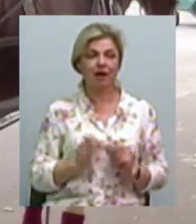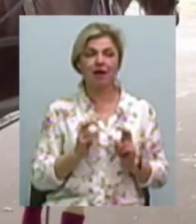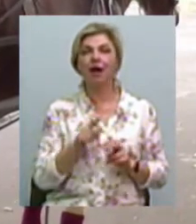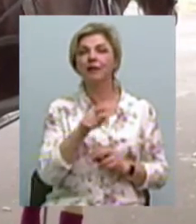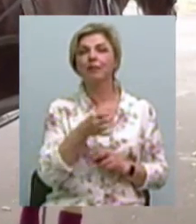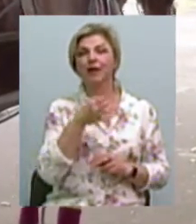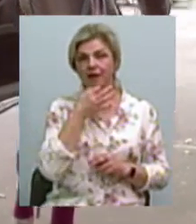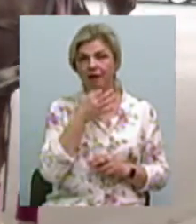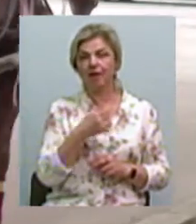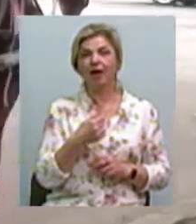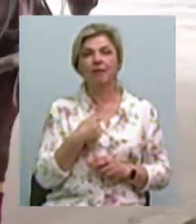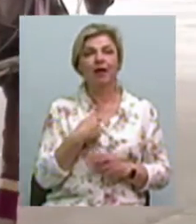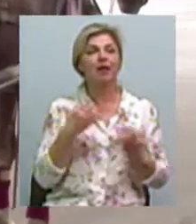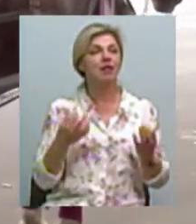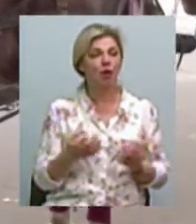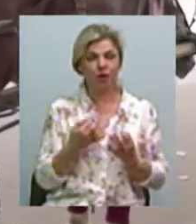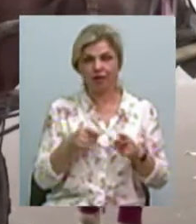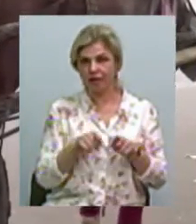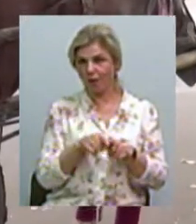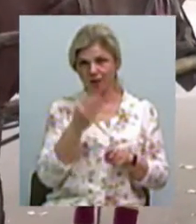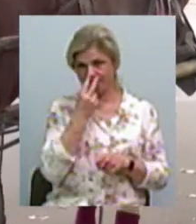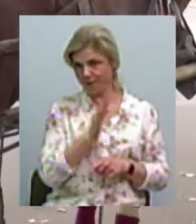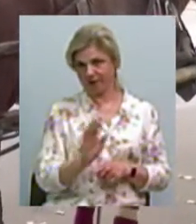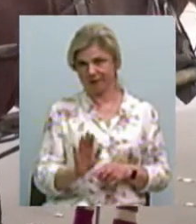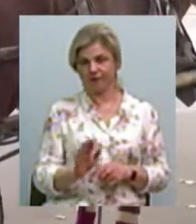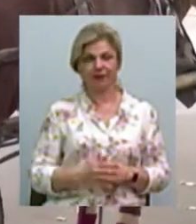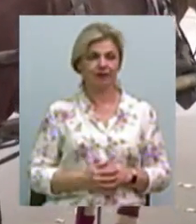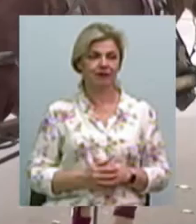Як ти кажеш, я ніколи такого не бачив? Але скажи.